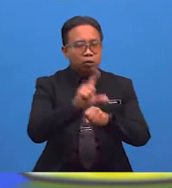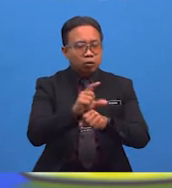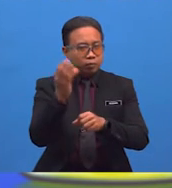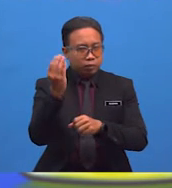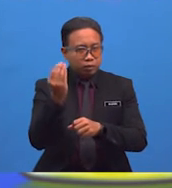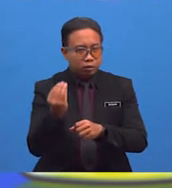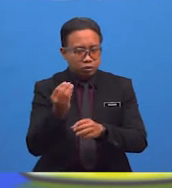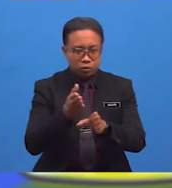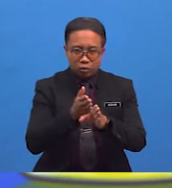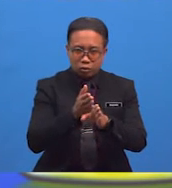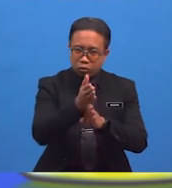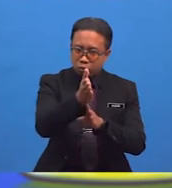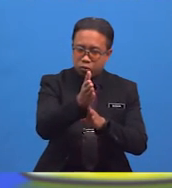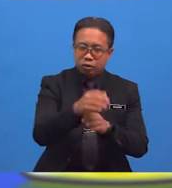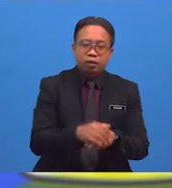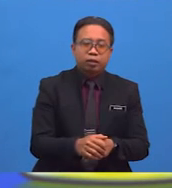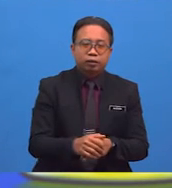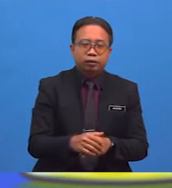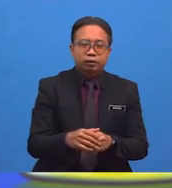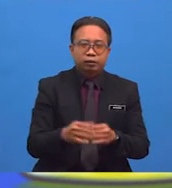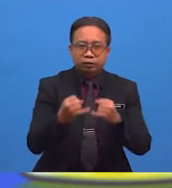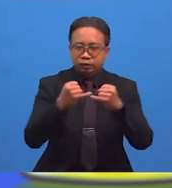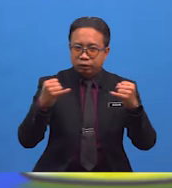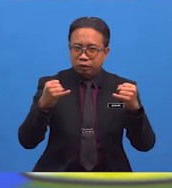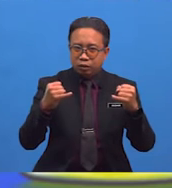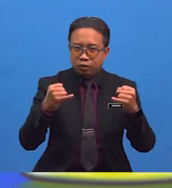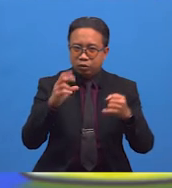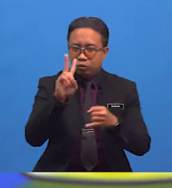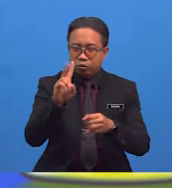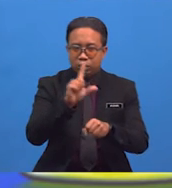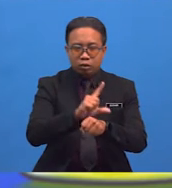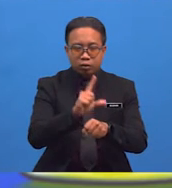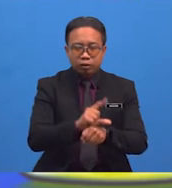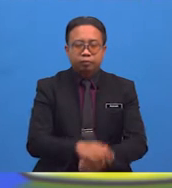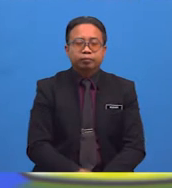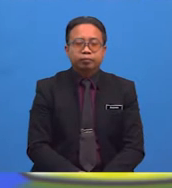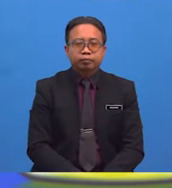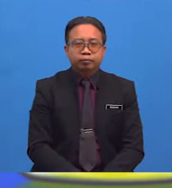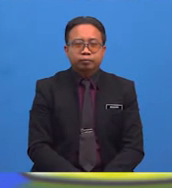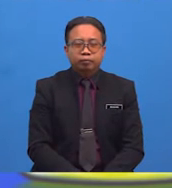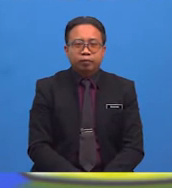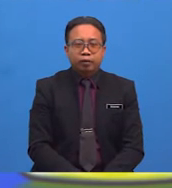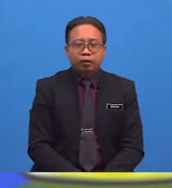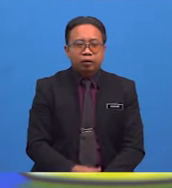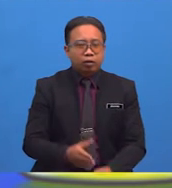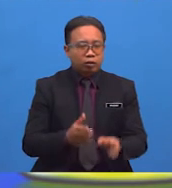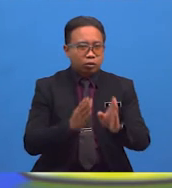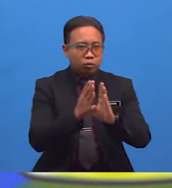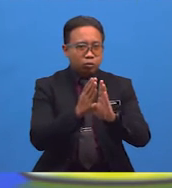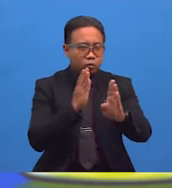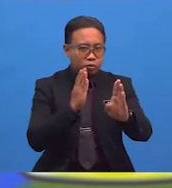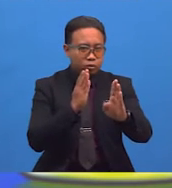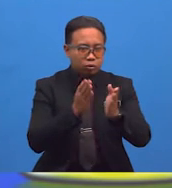mengecut dan meluruskan semula jalur duri logam. Keadaan jalur duri logam yang lurus